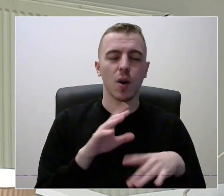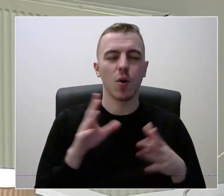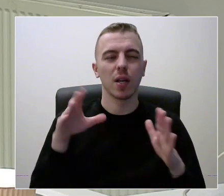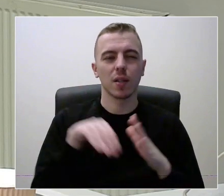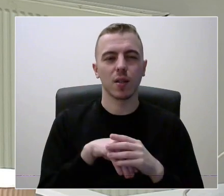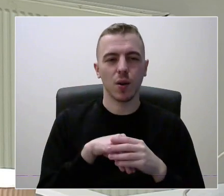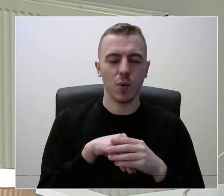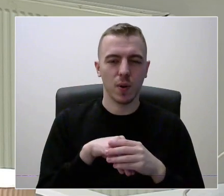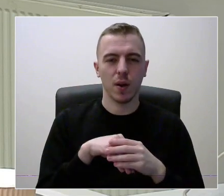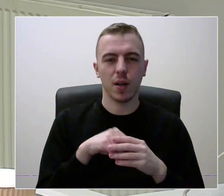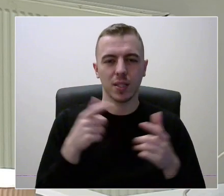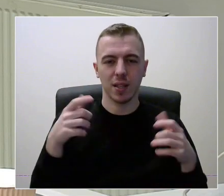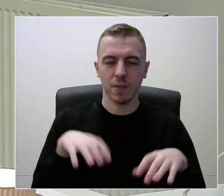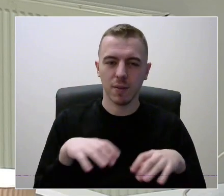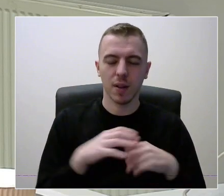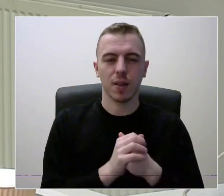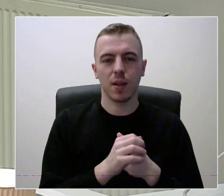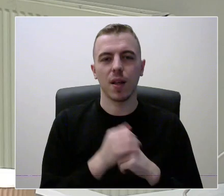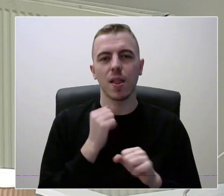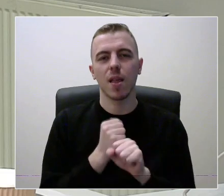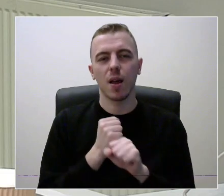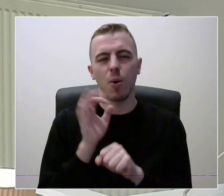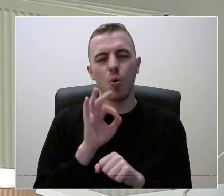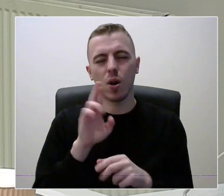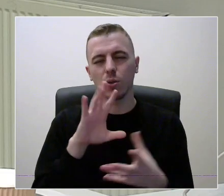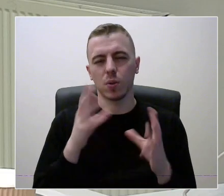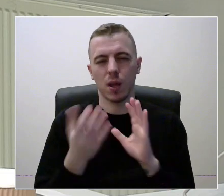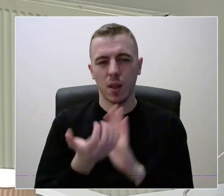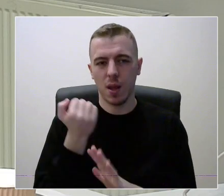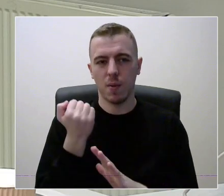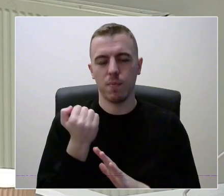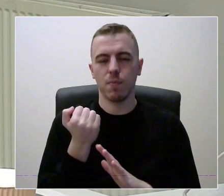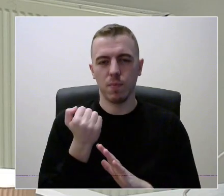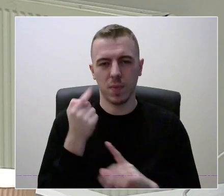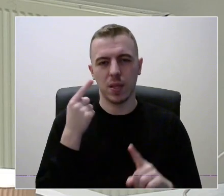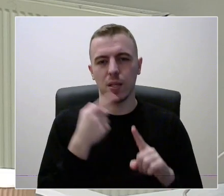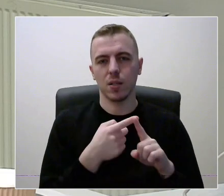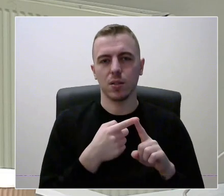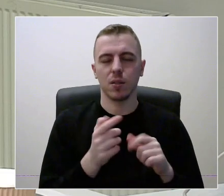savivaldą, darbą dėl rezultato, o ne dėl formalumo.